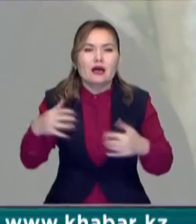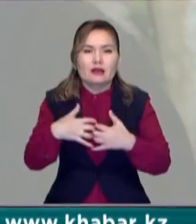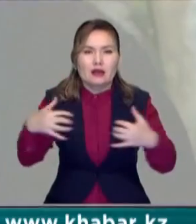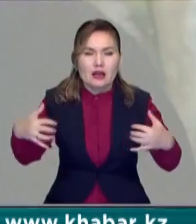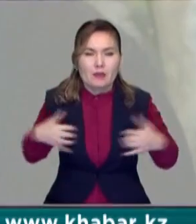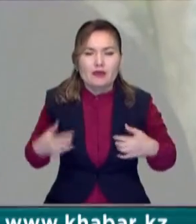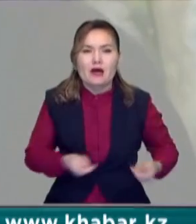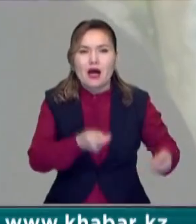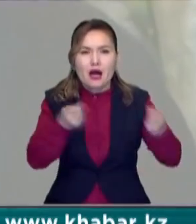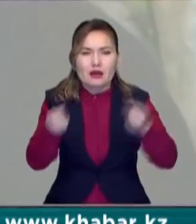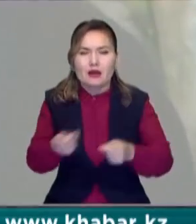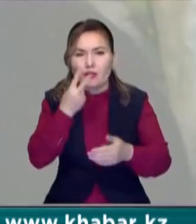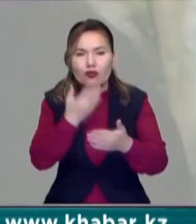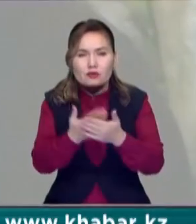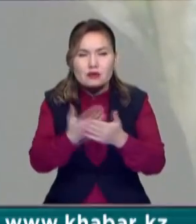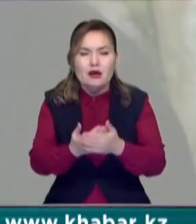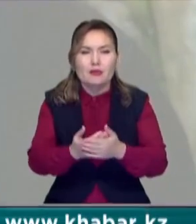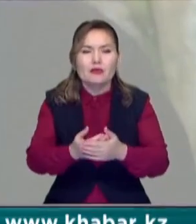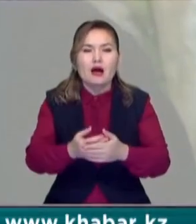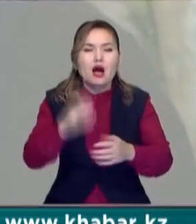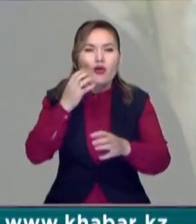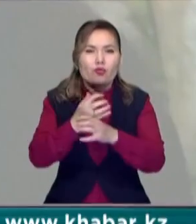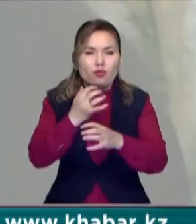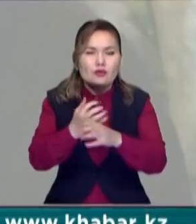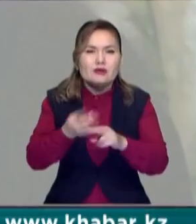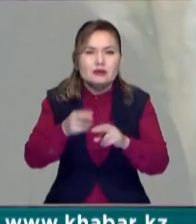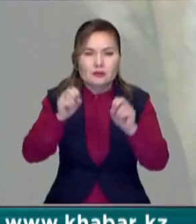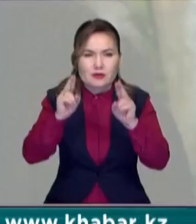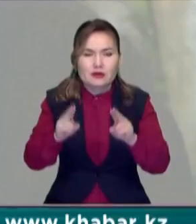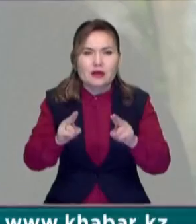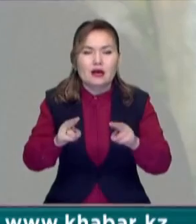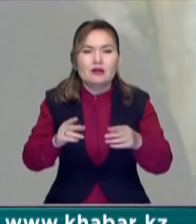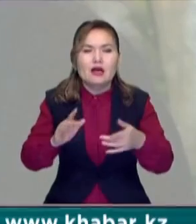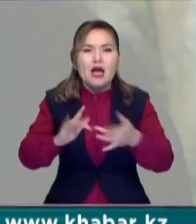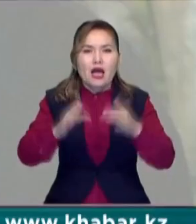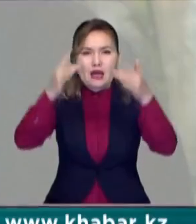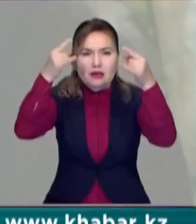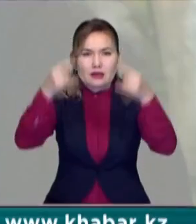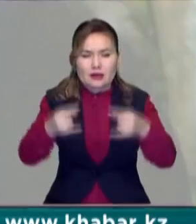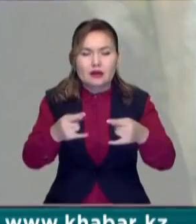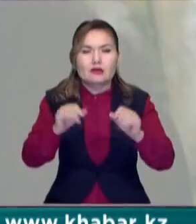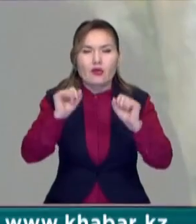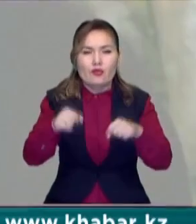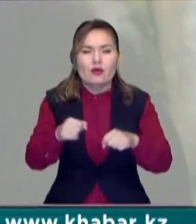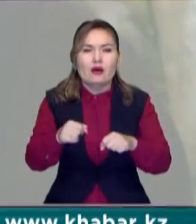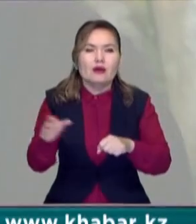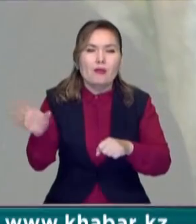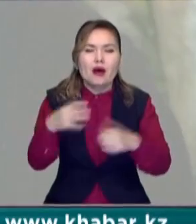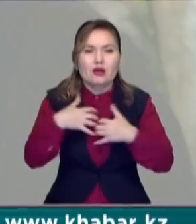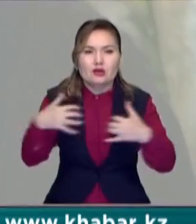ғана бұлай қаңқасы ғана емес, оның бас сүйегі ғана емес, кәдімгі олардың өмір сүру деңгейін, соғы кезде өмір сүру қалпын